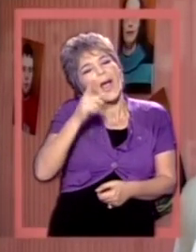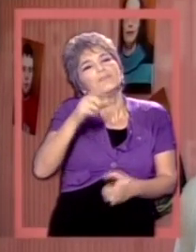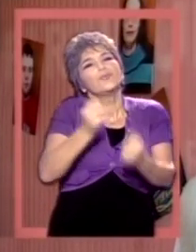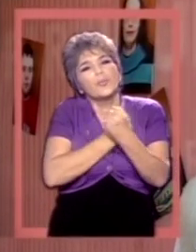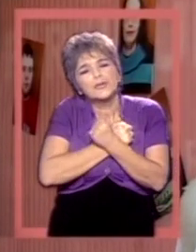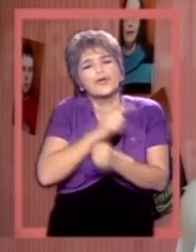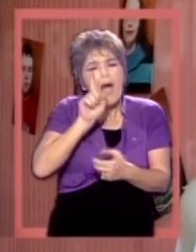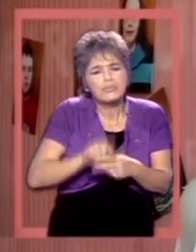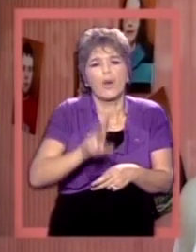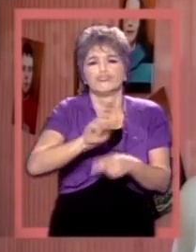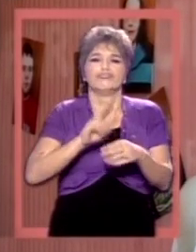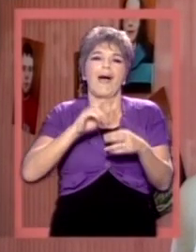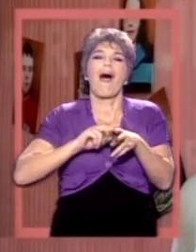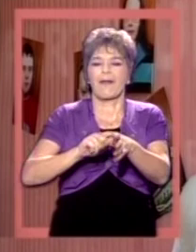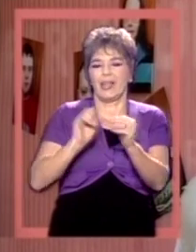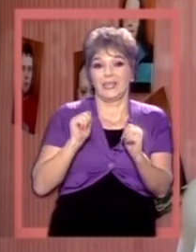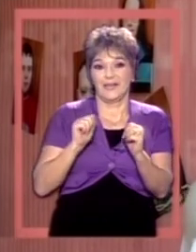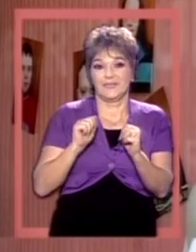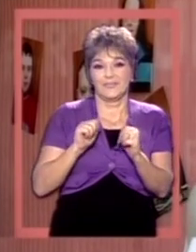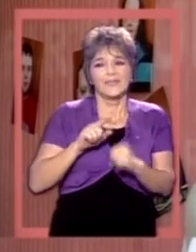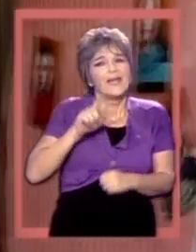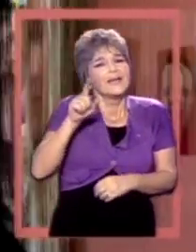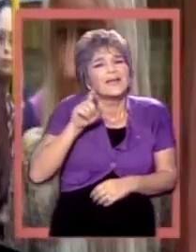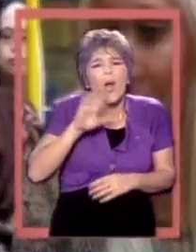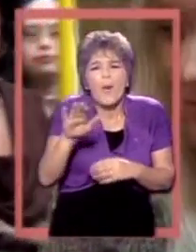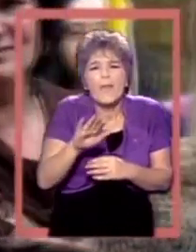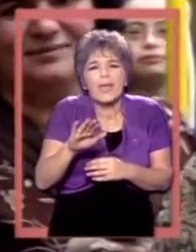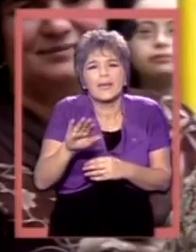și asta îi ajută ca să ne facă pe noi să-i ajutăm